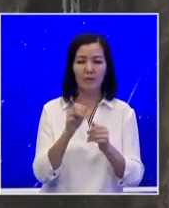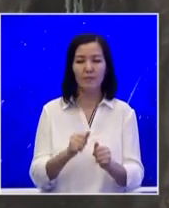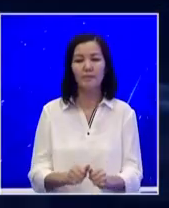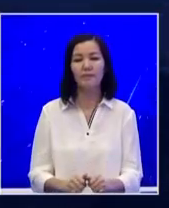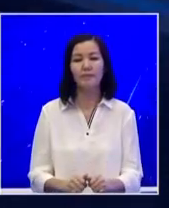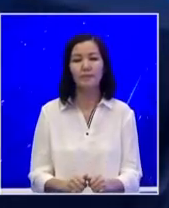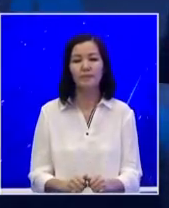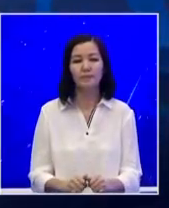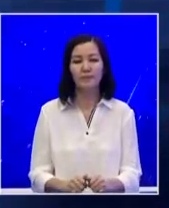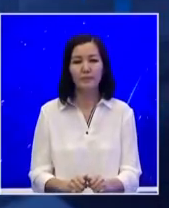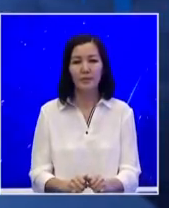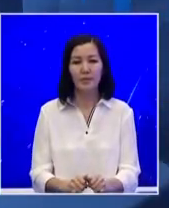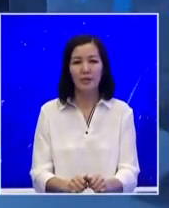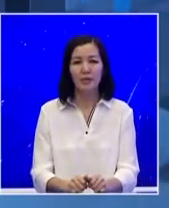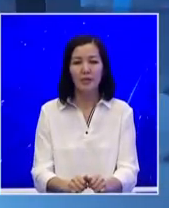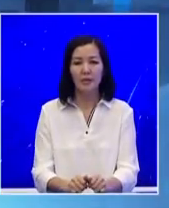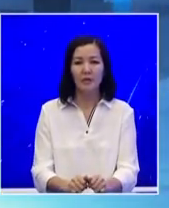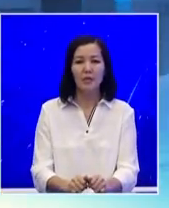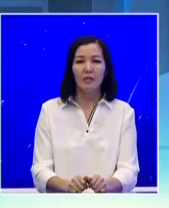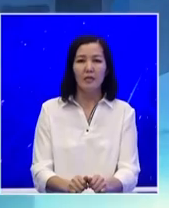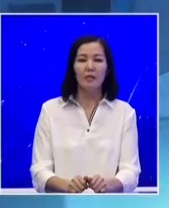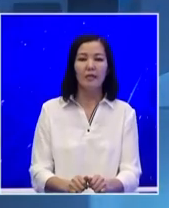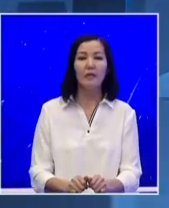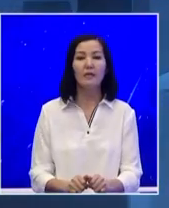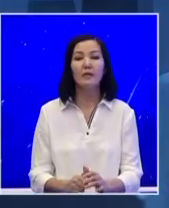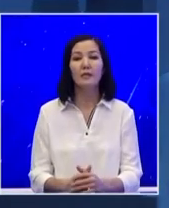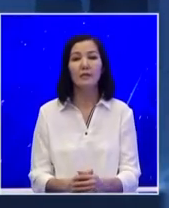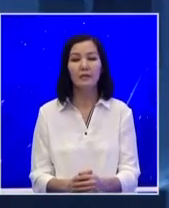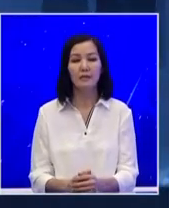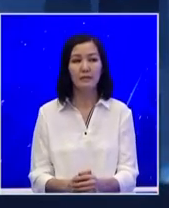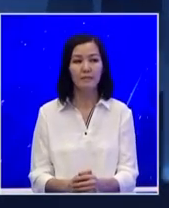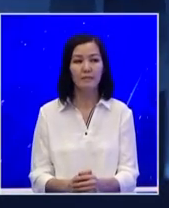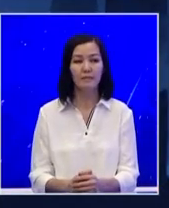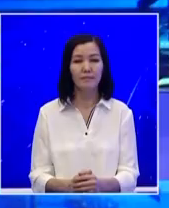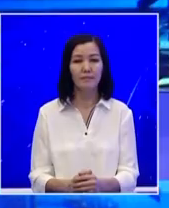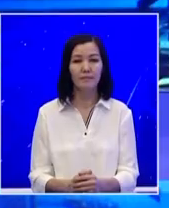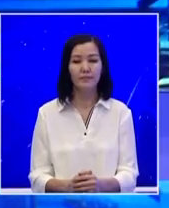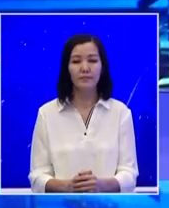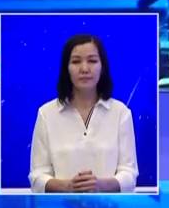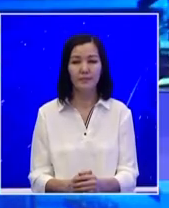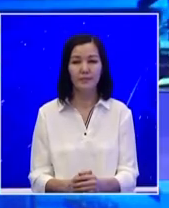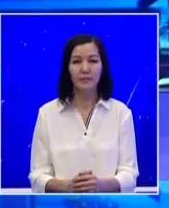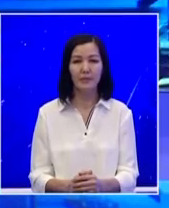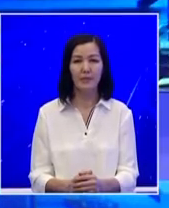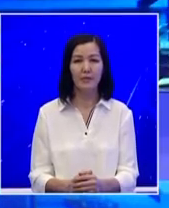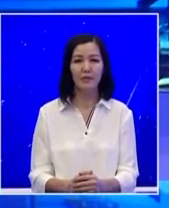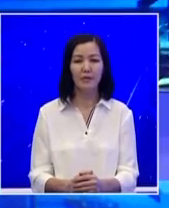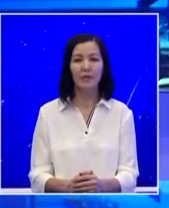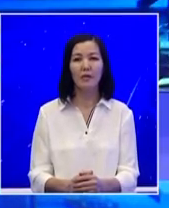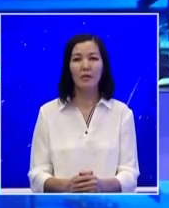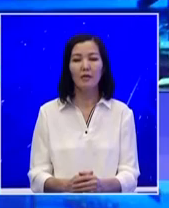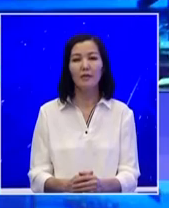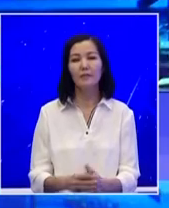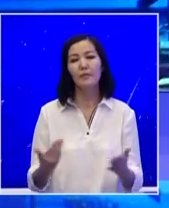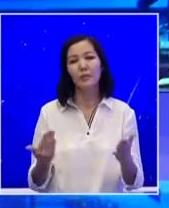защиты. Ануар Амангельдинов, Камшат Мухамеджан, Ерлан Азамбай, телеканал ЖТСУ. И в конце выпуска к